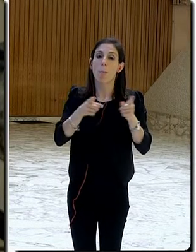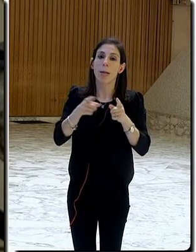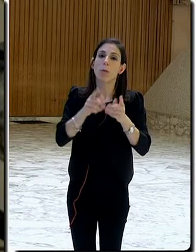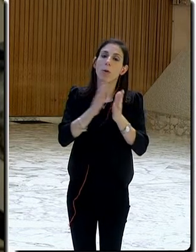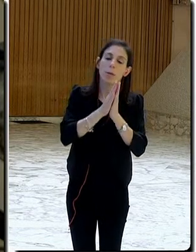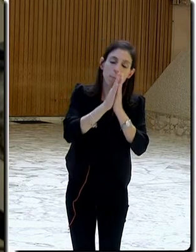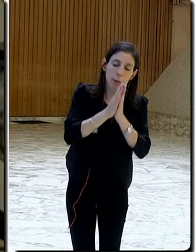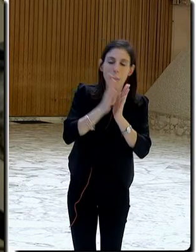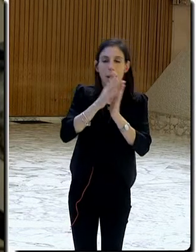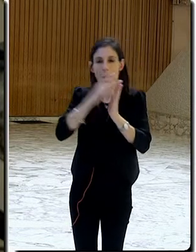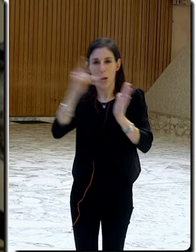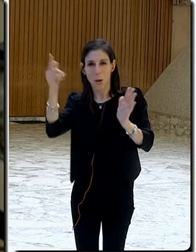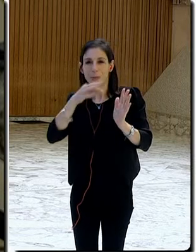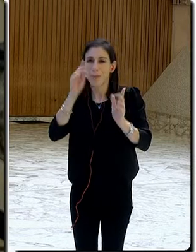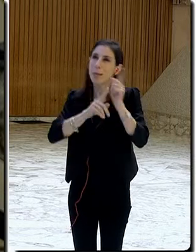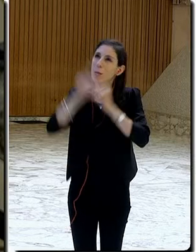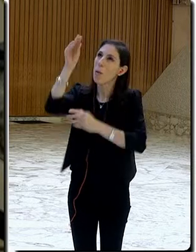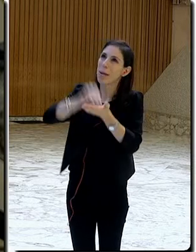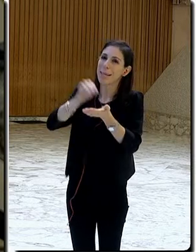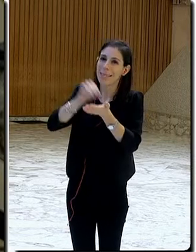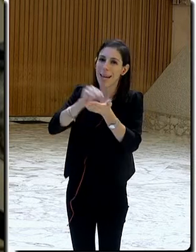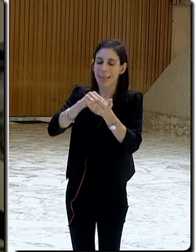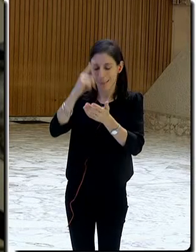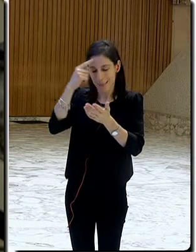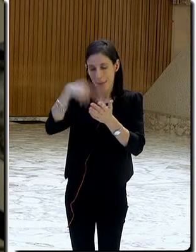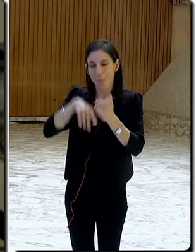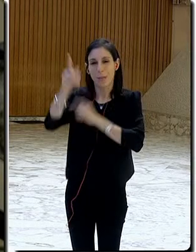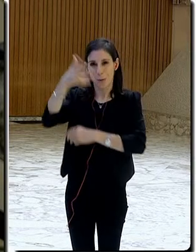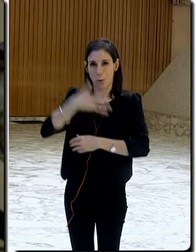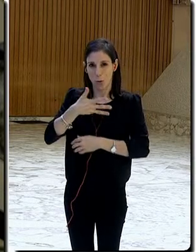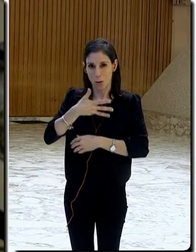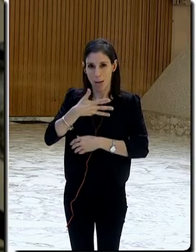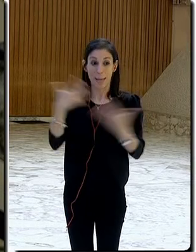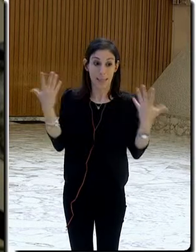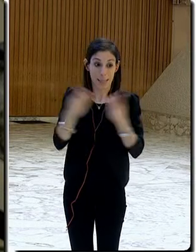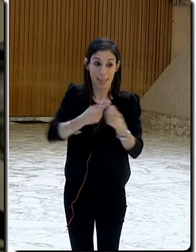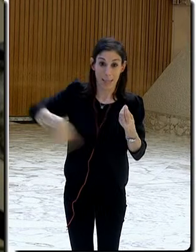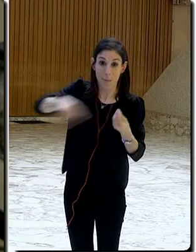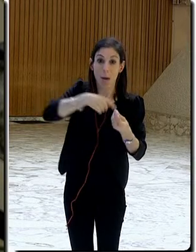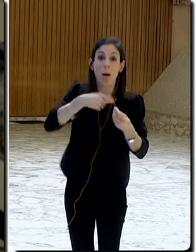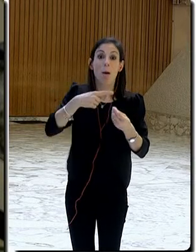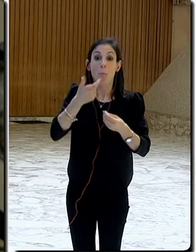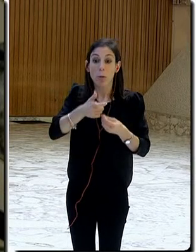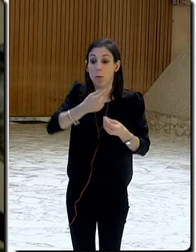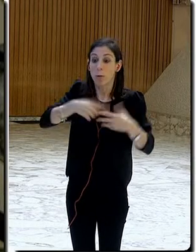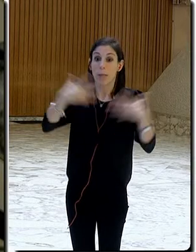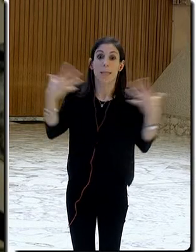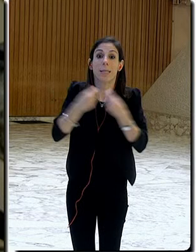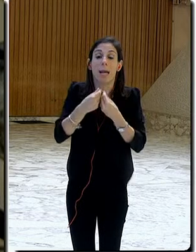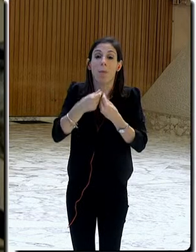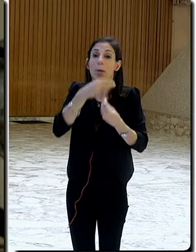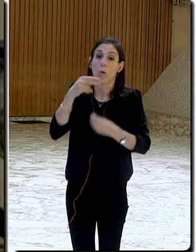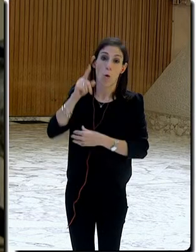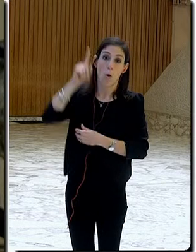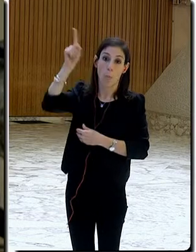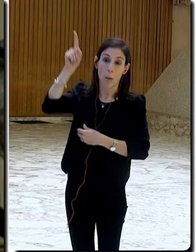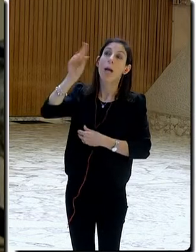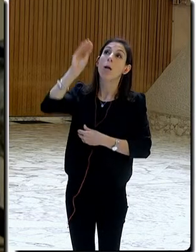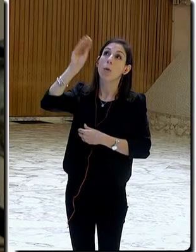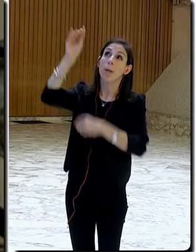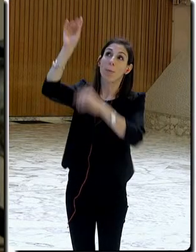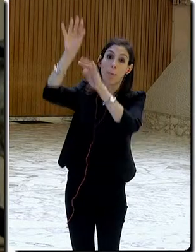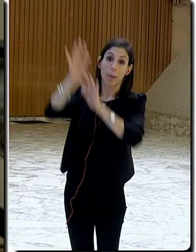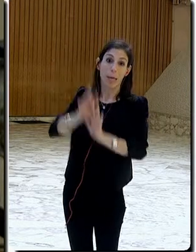être conscient qu'il est parmi nous, car nous sommes réunis en son nom. Demander à son esprit de prier en nous et de guider